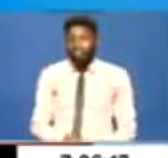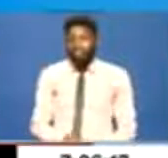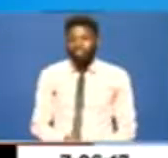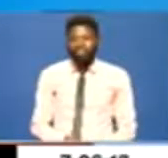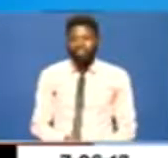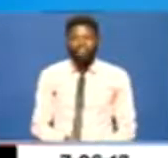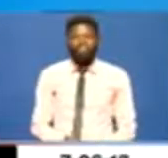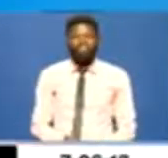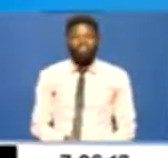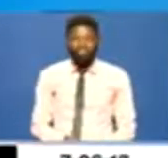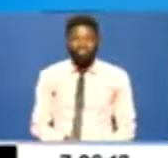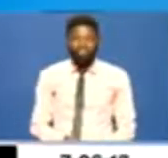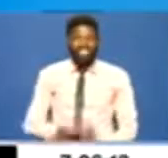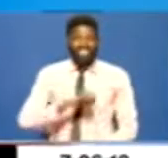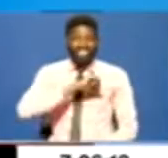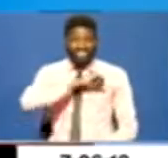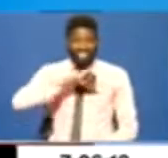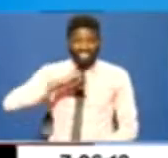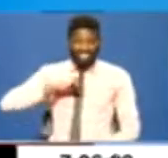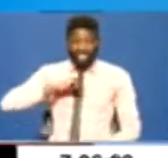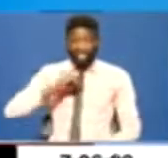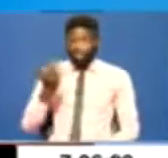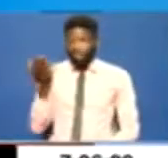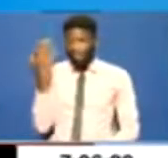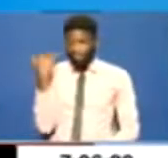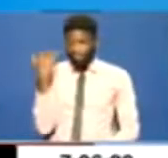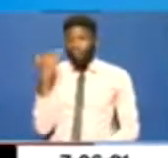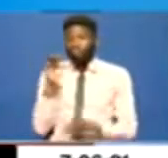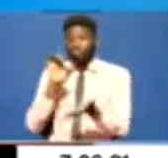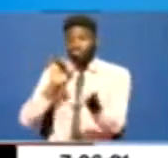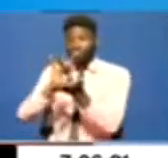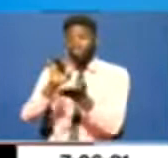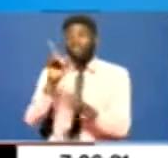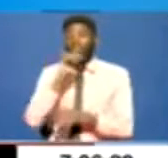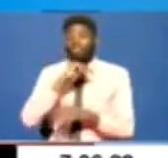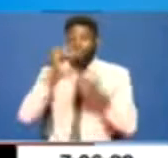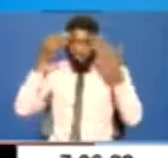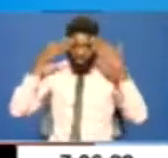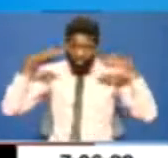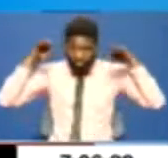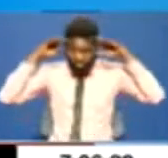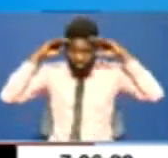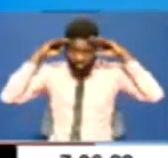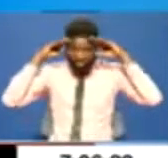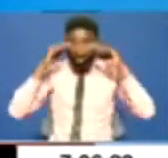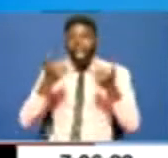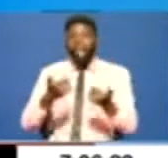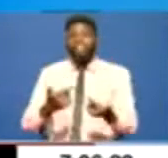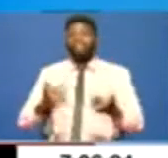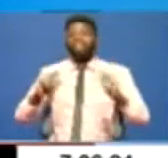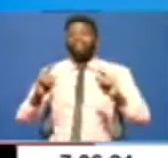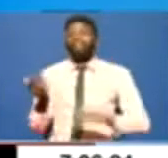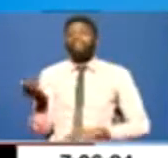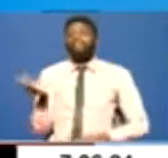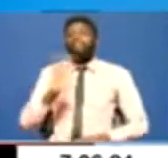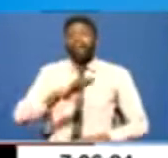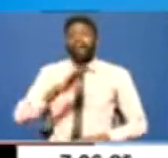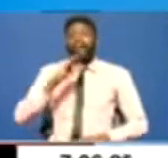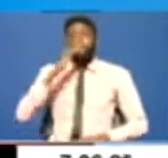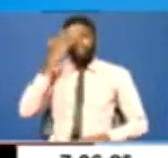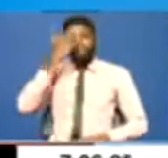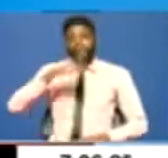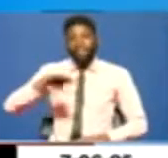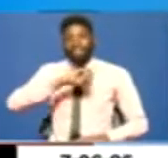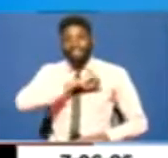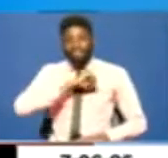Na seneta aliyekumbwa na utata Isaac Mwaura Maigua amekubaliwa tena katika bunge la seneti. Spika wa seneti